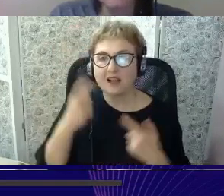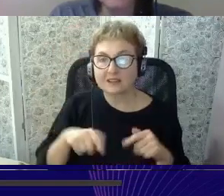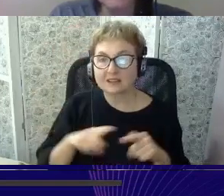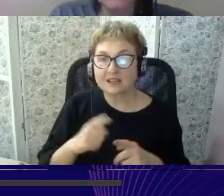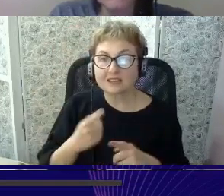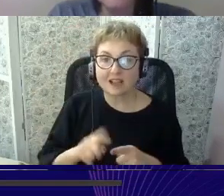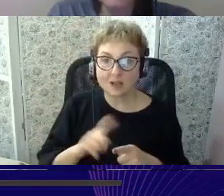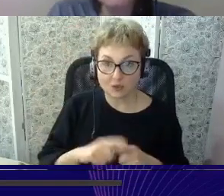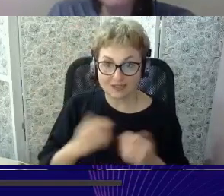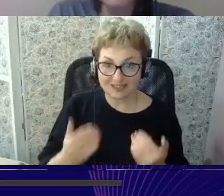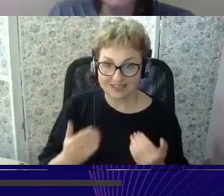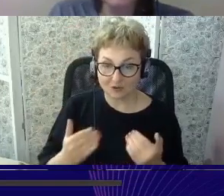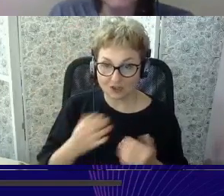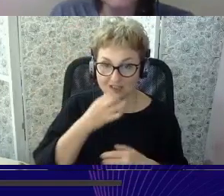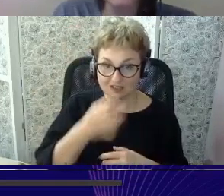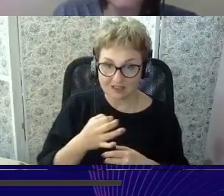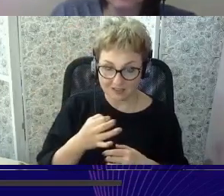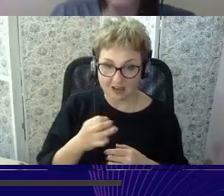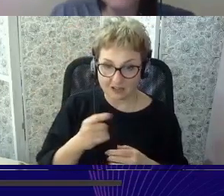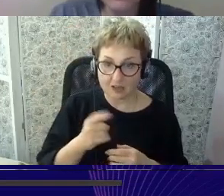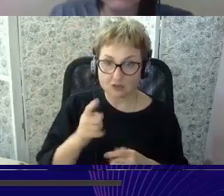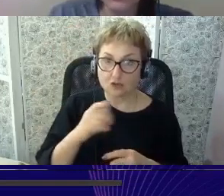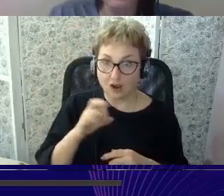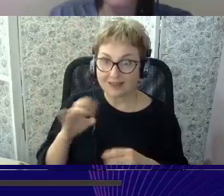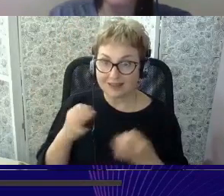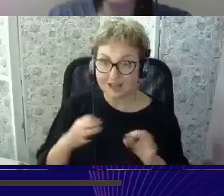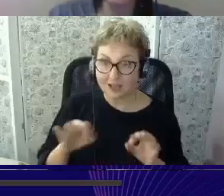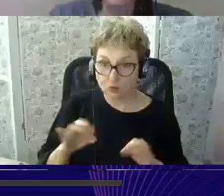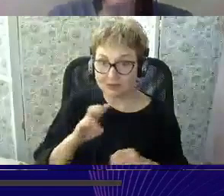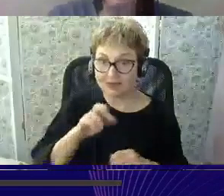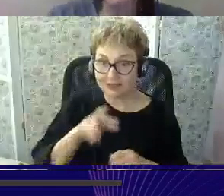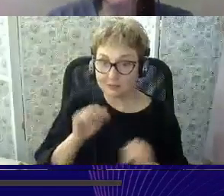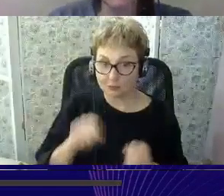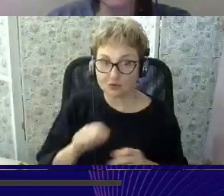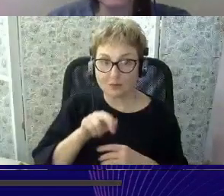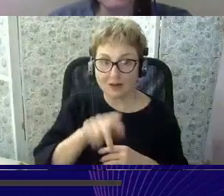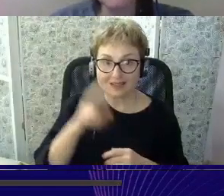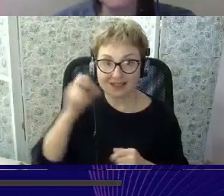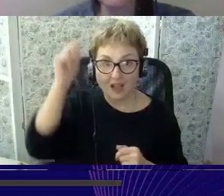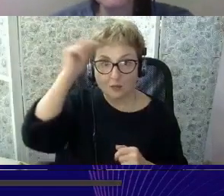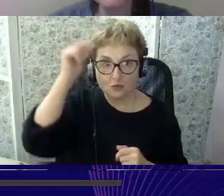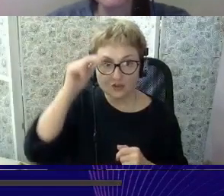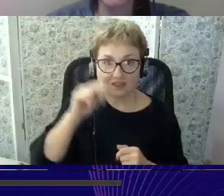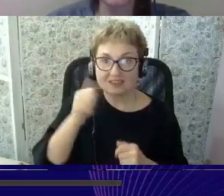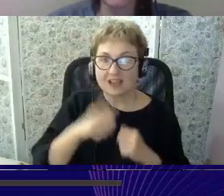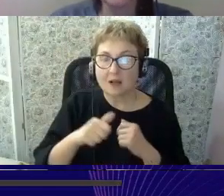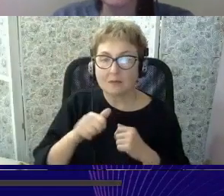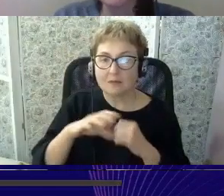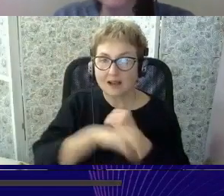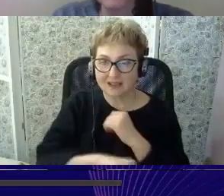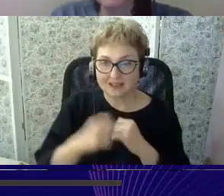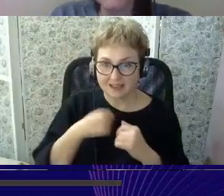организации, которые сегодня заявляют, что они доступны и что к ним можно пойти на обучение. В самом конце я вам